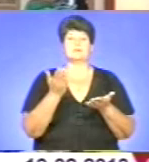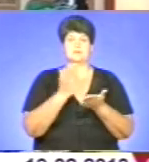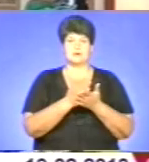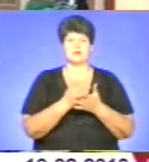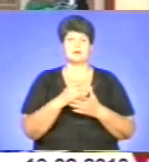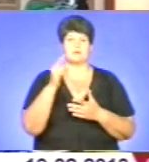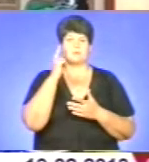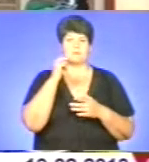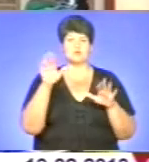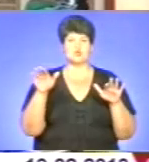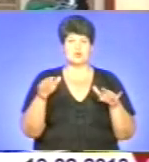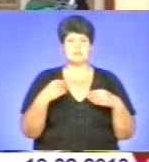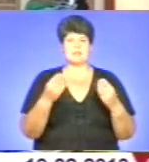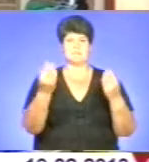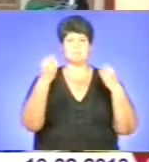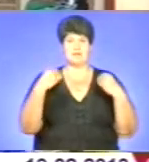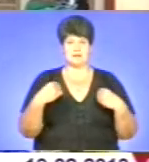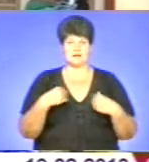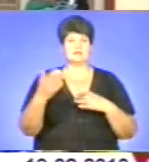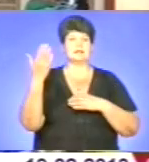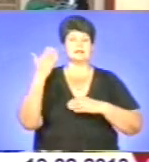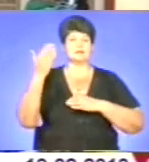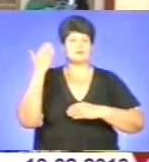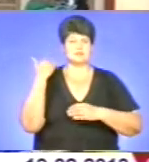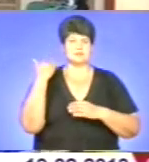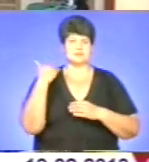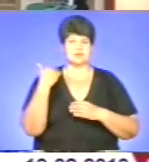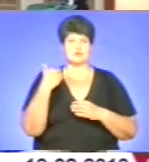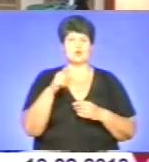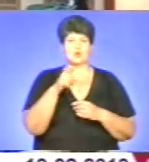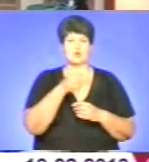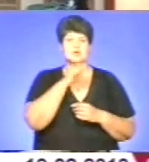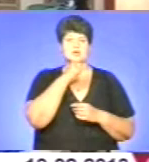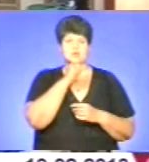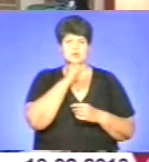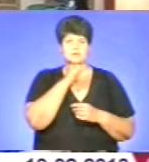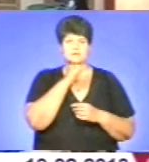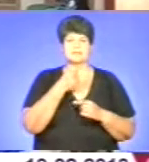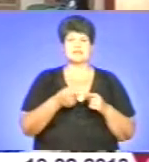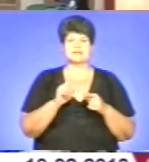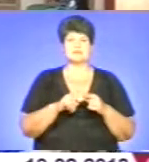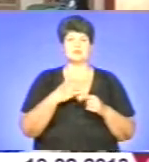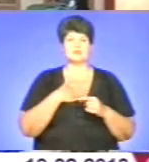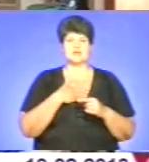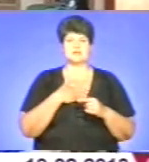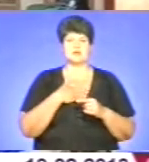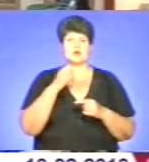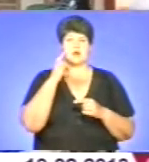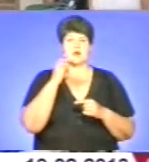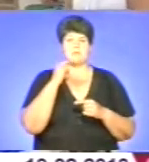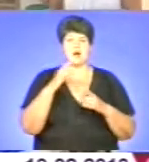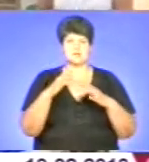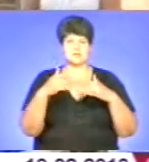мені Це передав він колись таі ще дід бо це в нас пасіка йде з покоління в